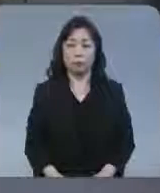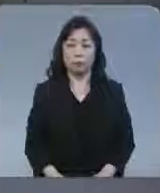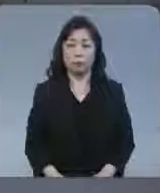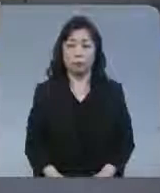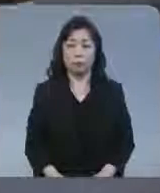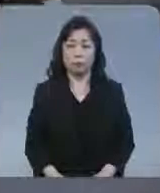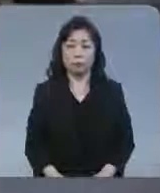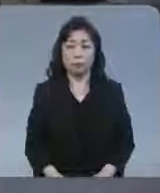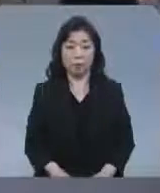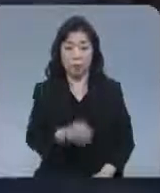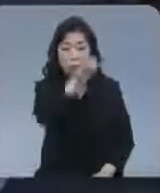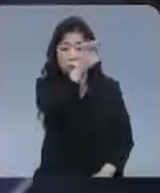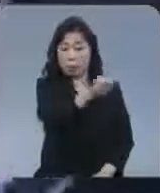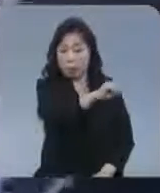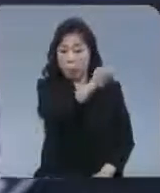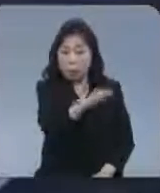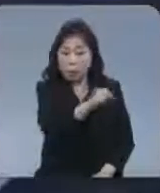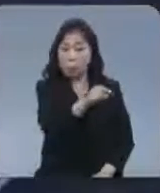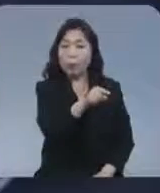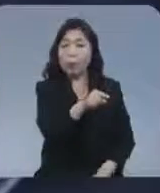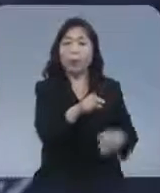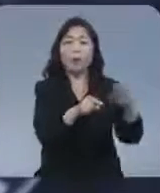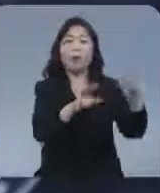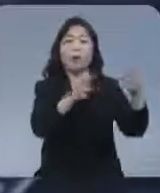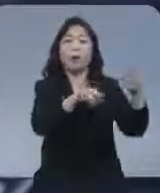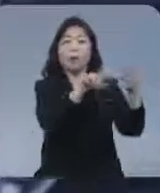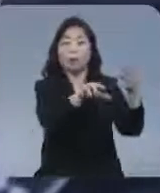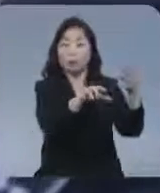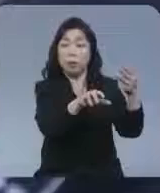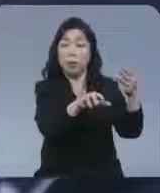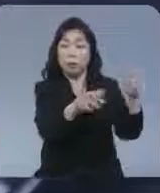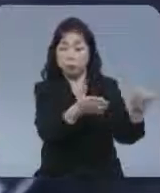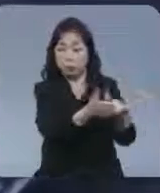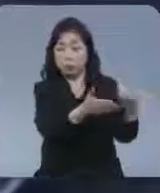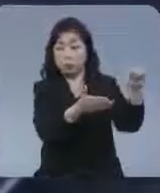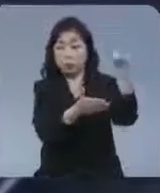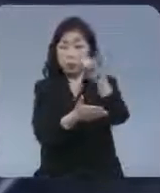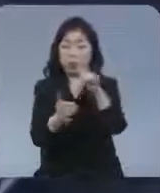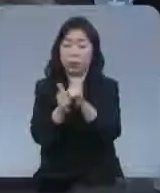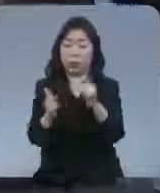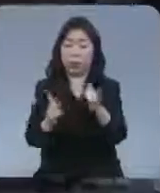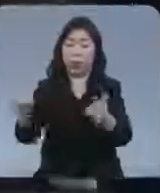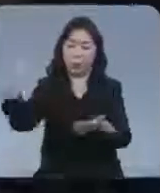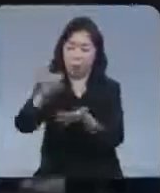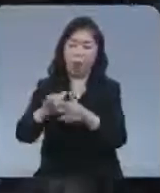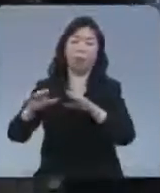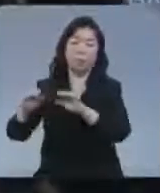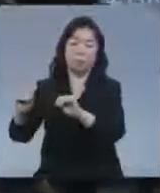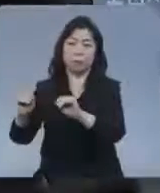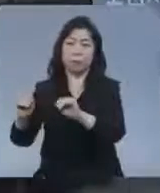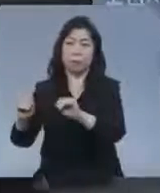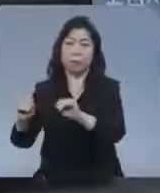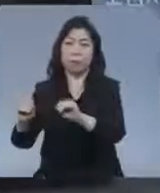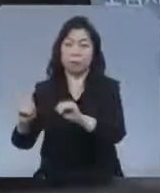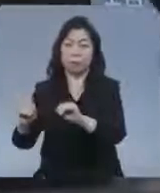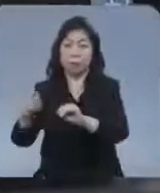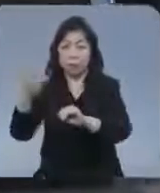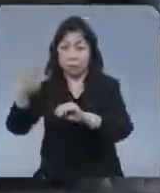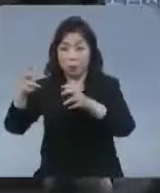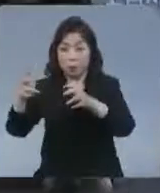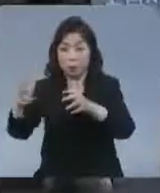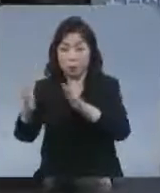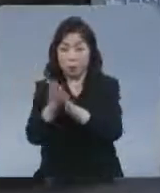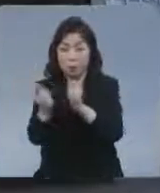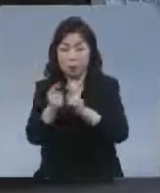中央防疫対策本部は21日国土交通部など13の関係省庁と緊急会議を